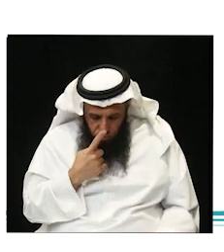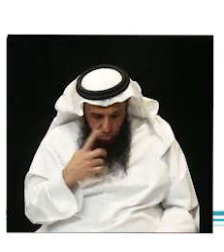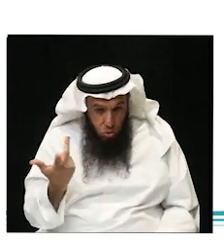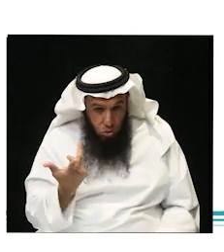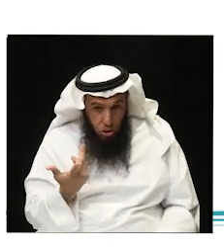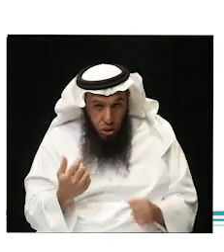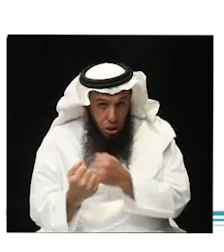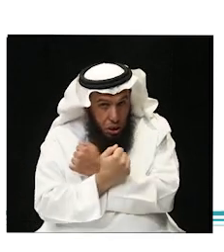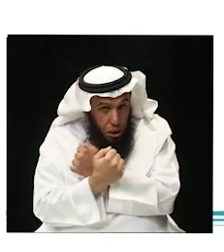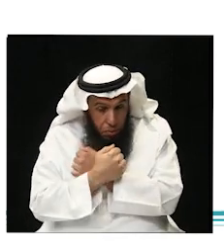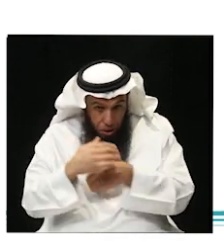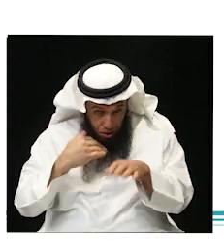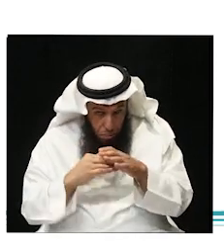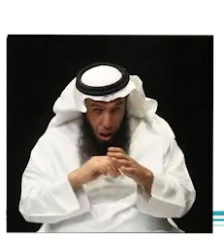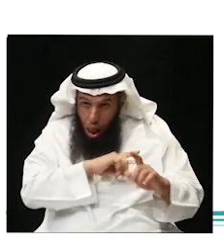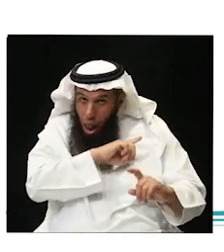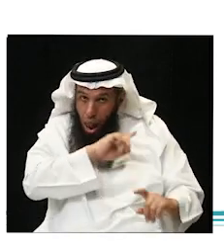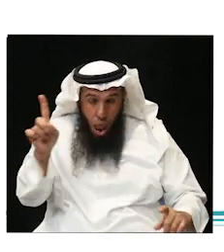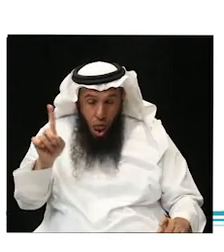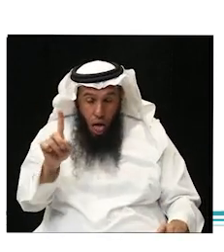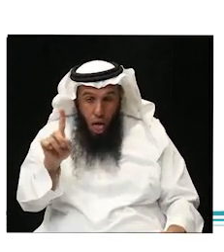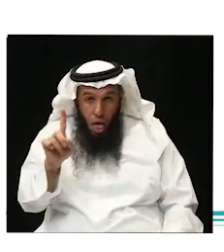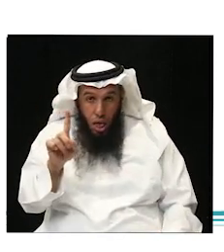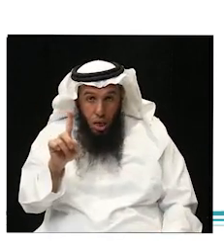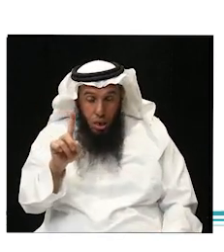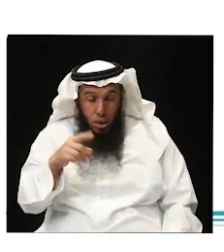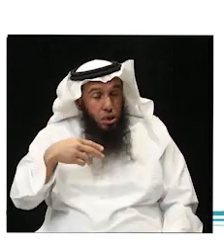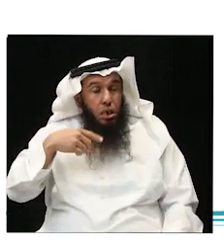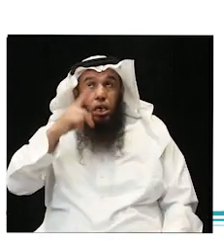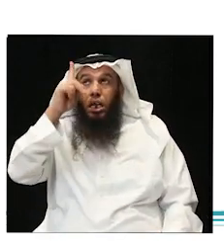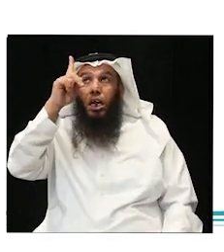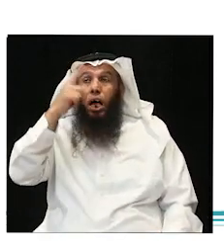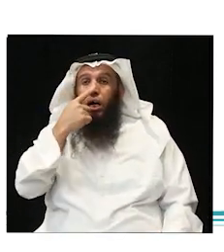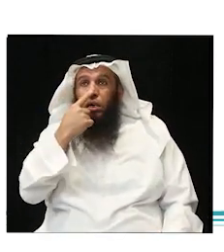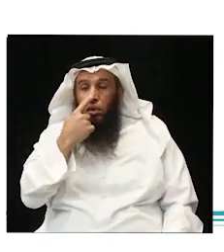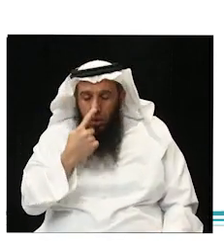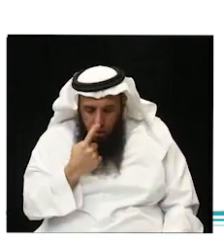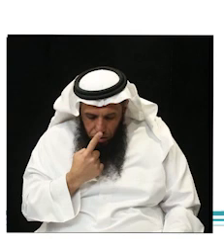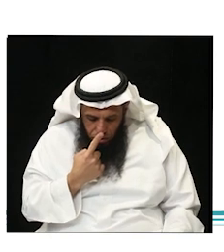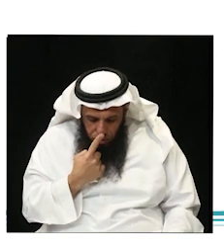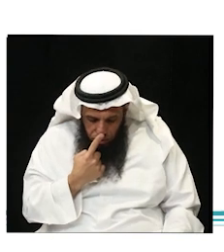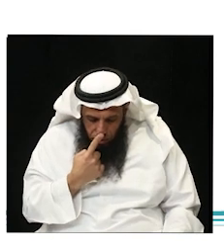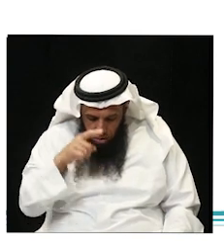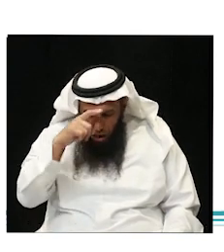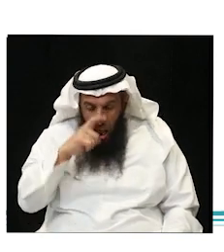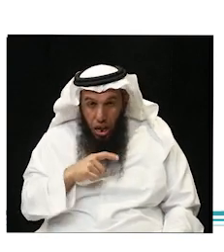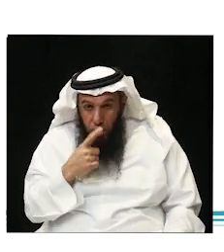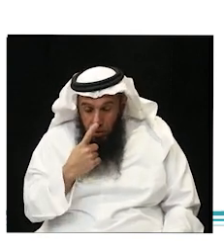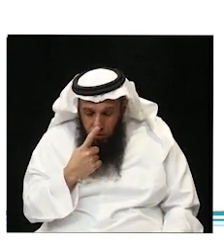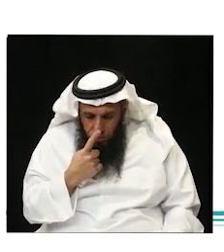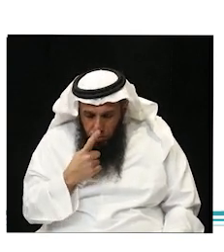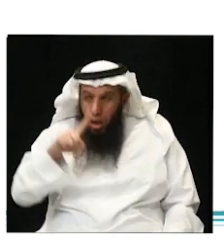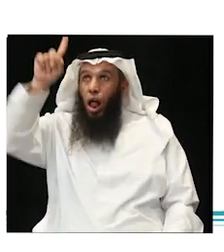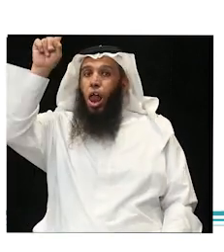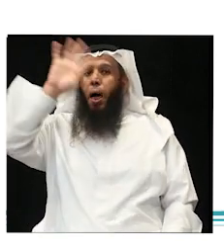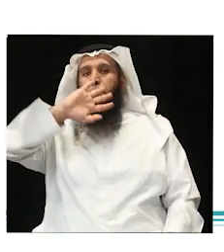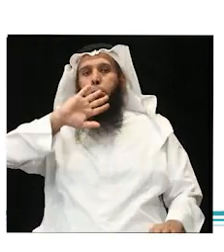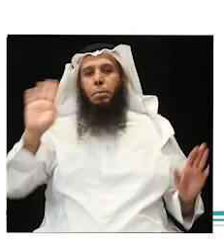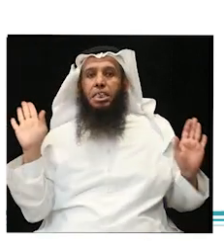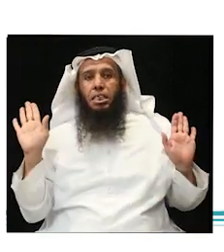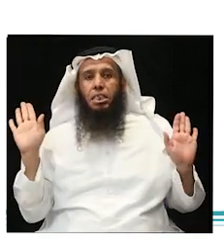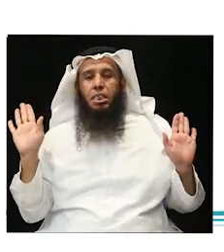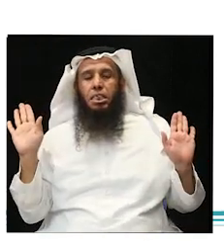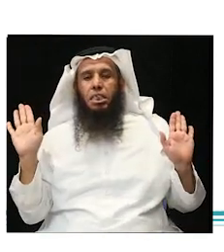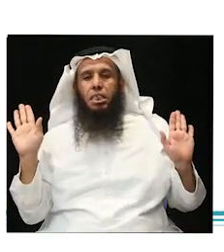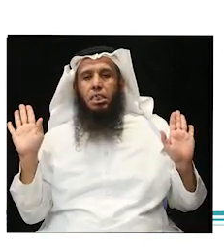العبادات؟ لله سبحانه وتعالى، أو تقول يجب أن تصرف لله، أو تصرف له سبحانه وتعالى، كل هذه الإجابات